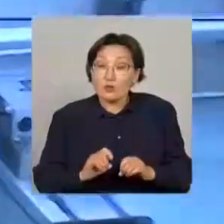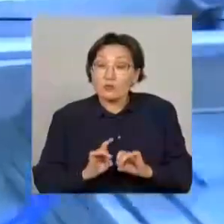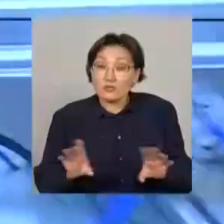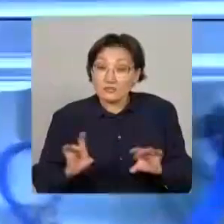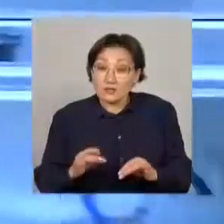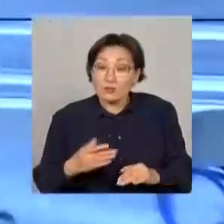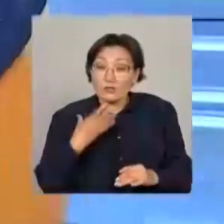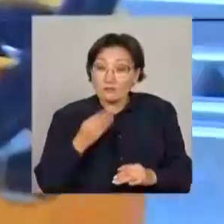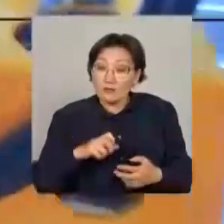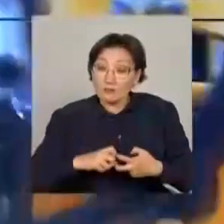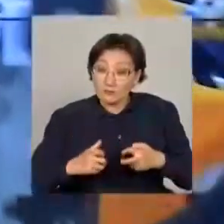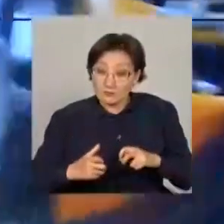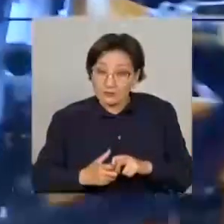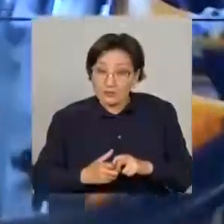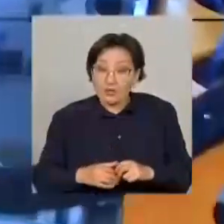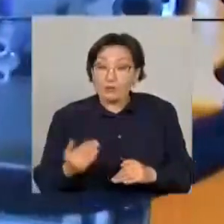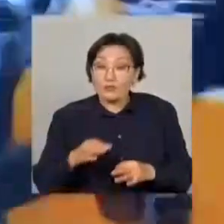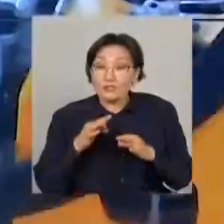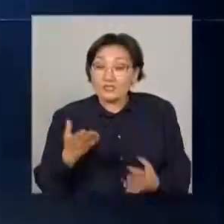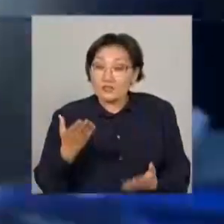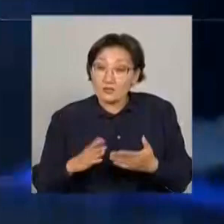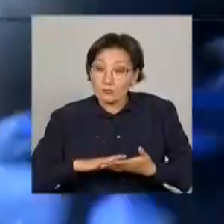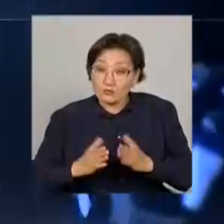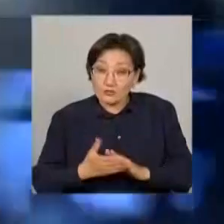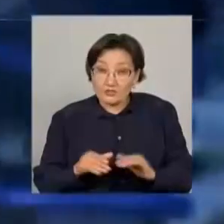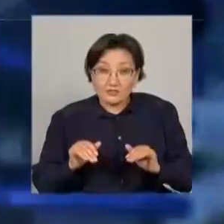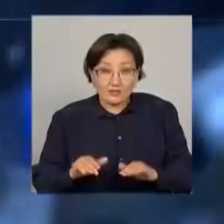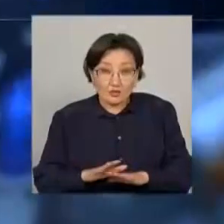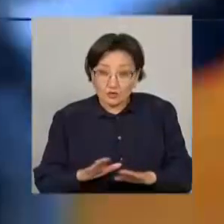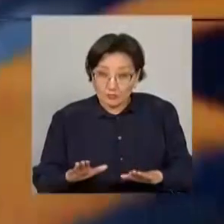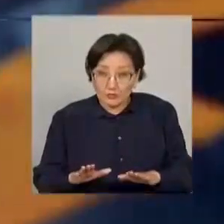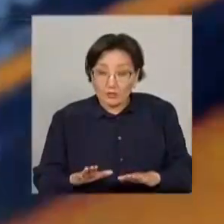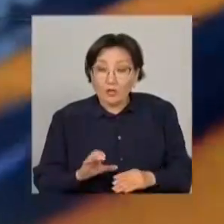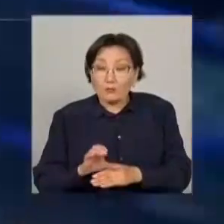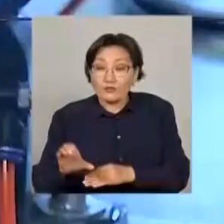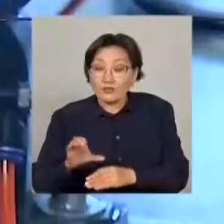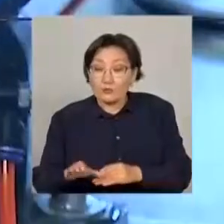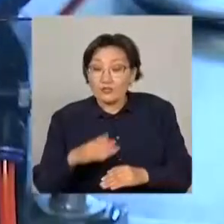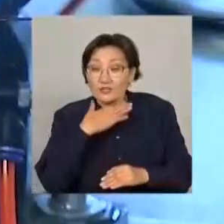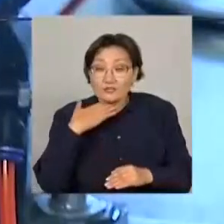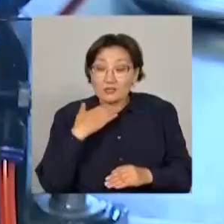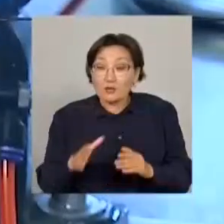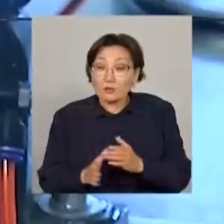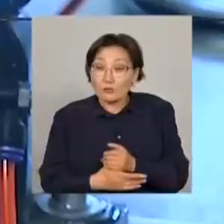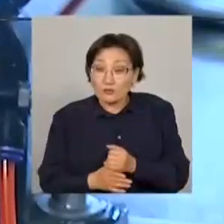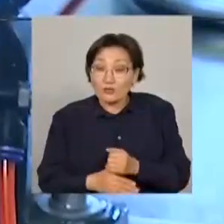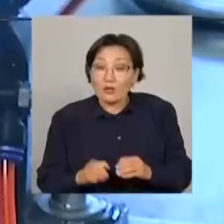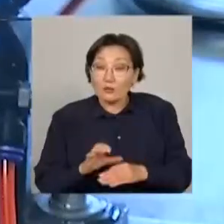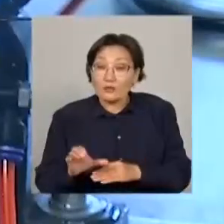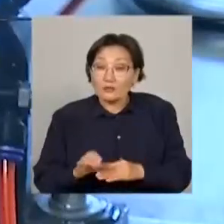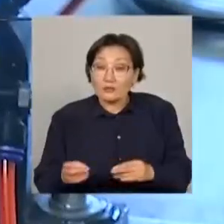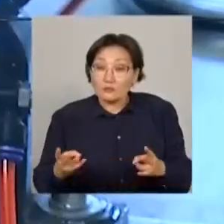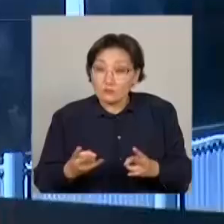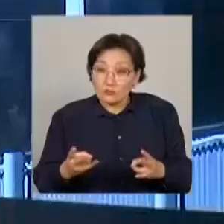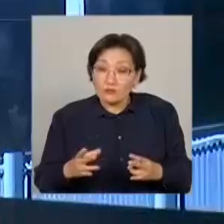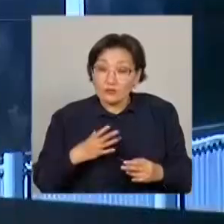своих наболевших проблемах. По их словам, если ситуация не изменится, то экспортеру мясной и рыбной продукции придется